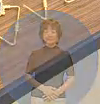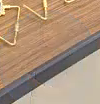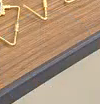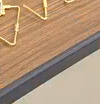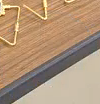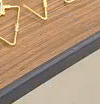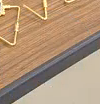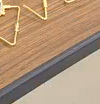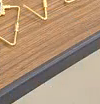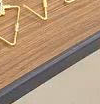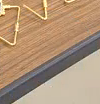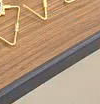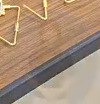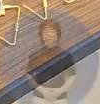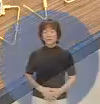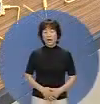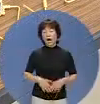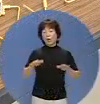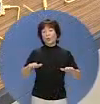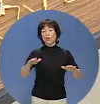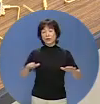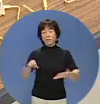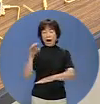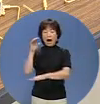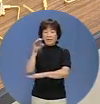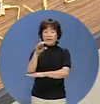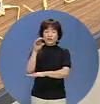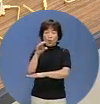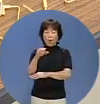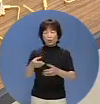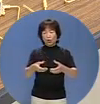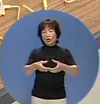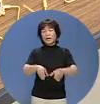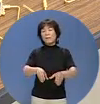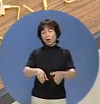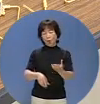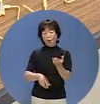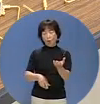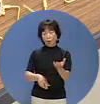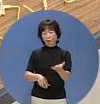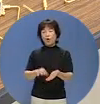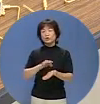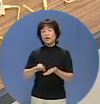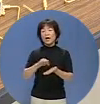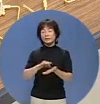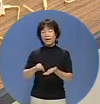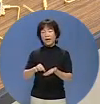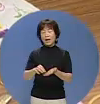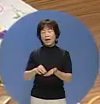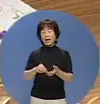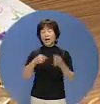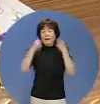この日はダチョウの卵の殻を使って作るペンダントの指導が行われました。